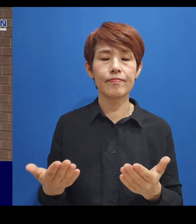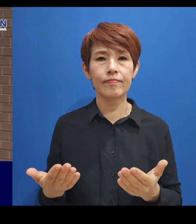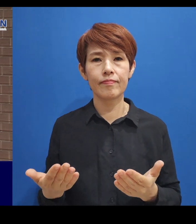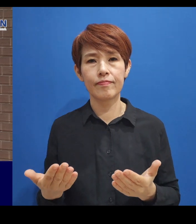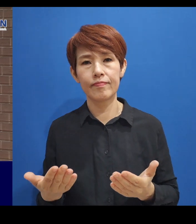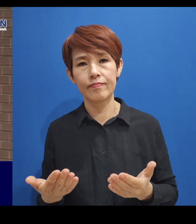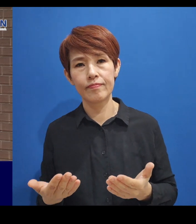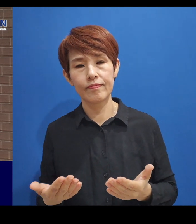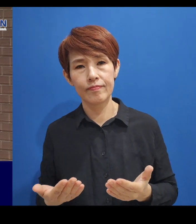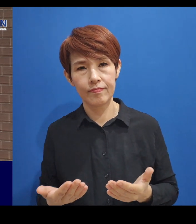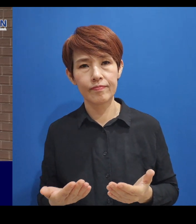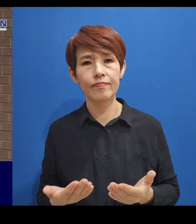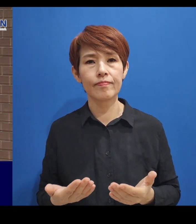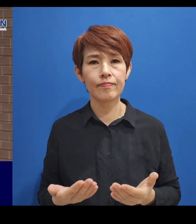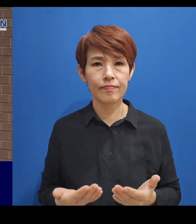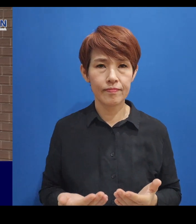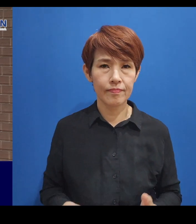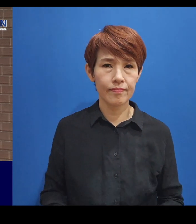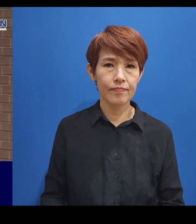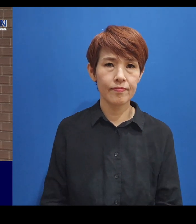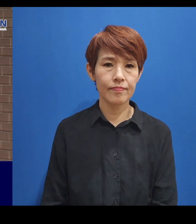사랑받아